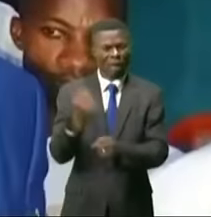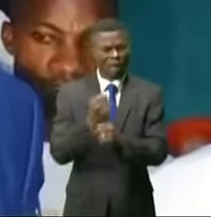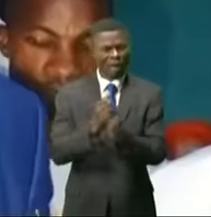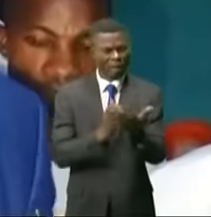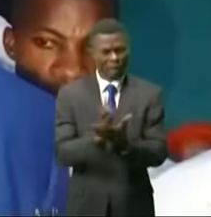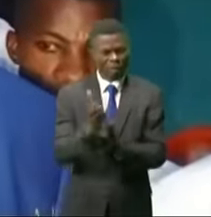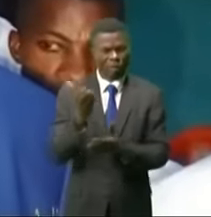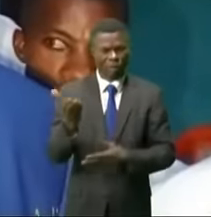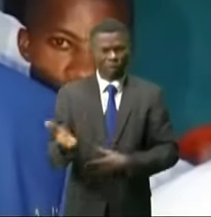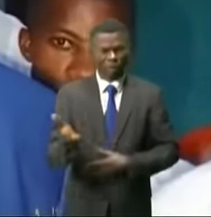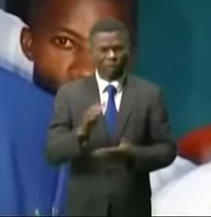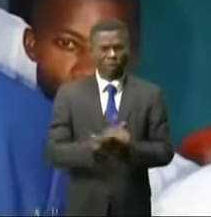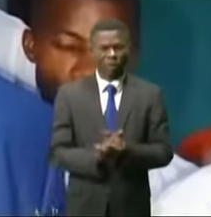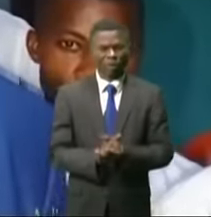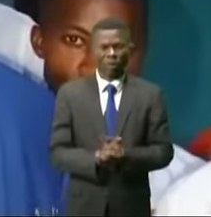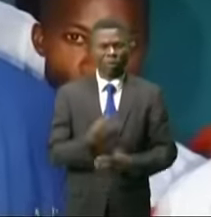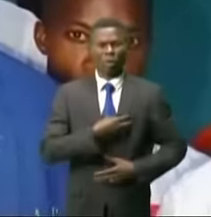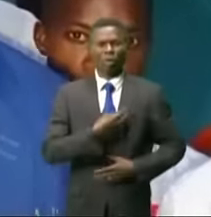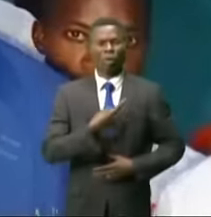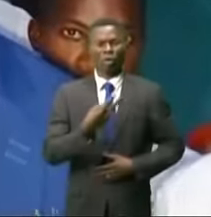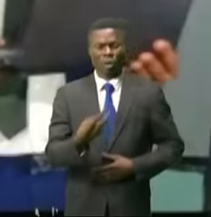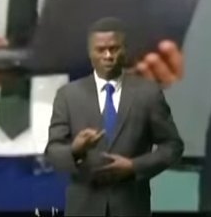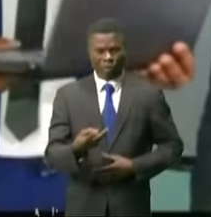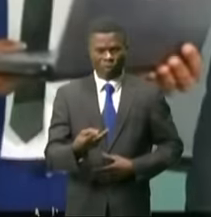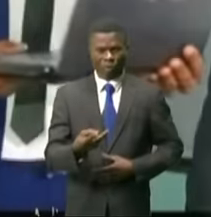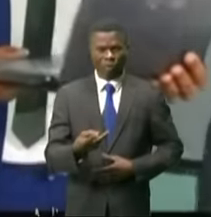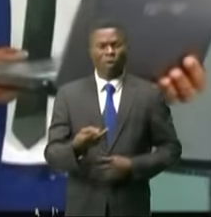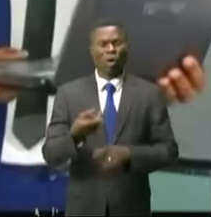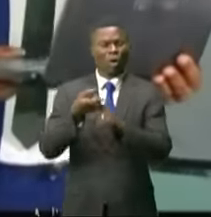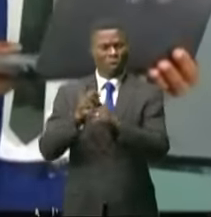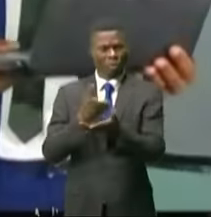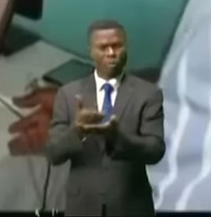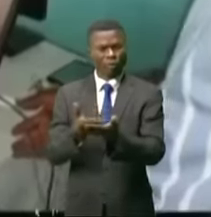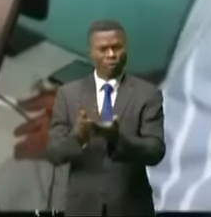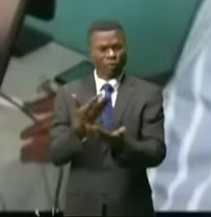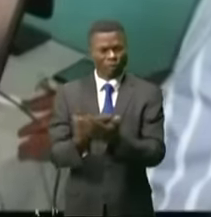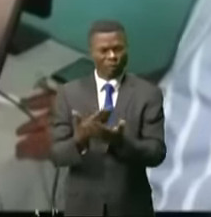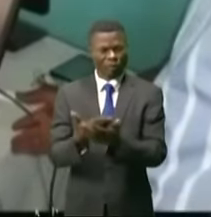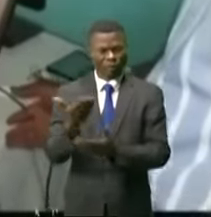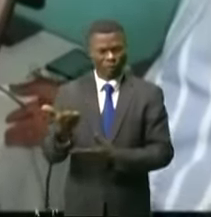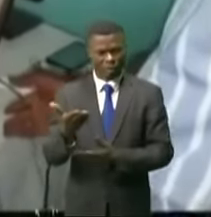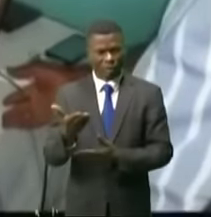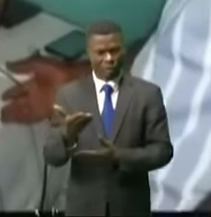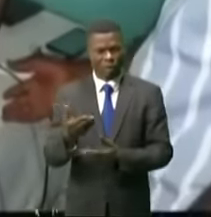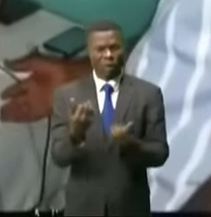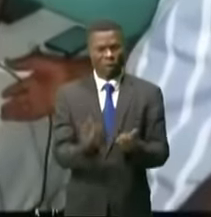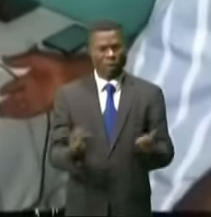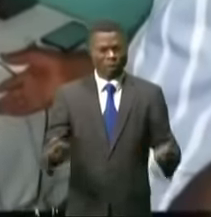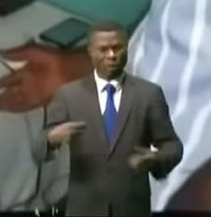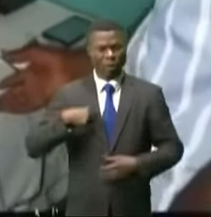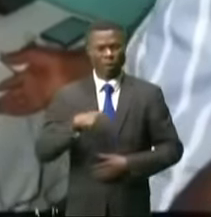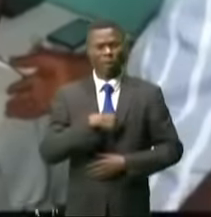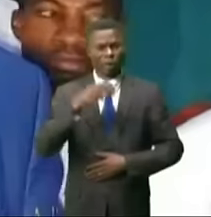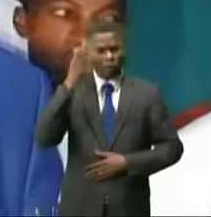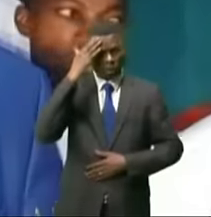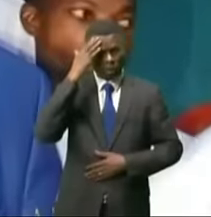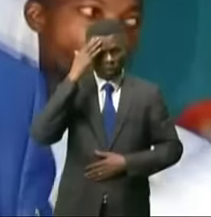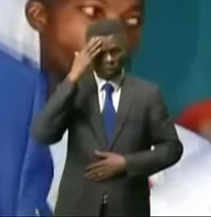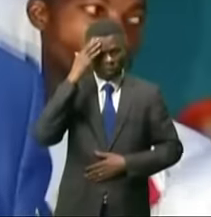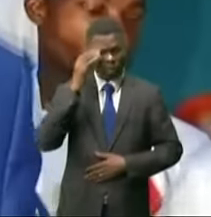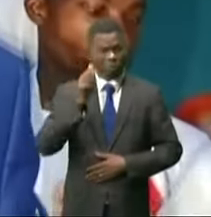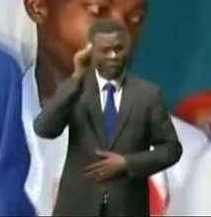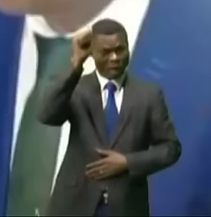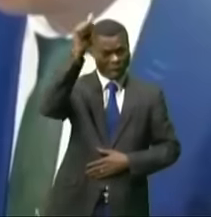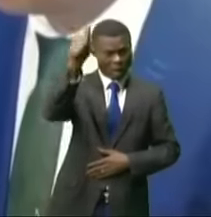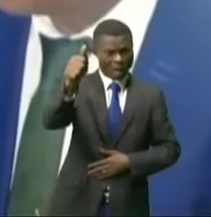leur travail. Les vocations peuvent être suscitées très tôt. En faisant ça, nous savons que l'avenir